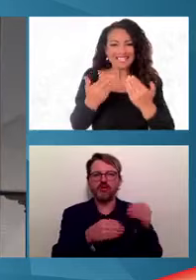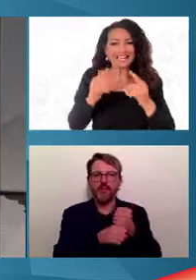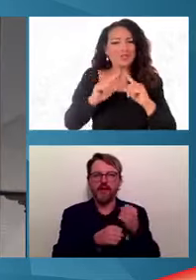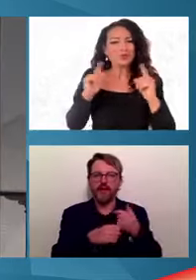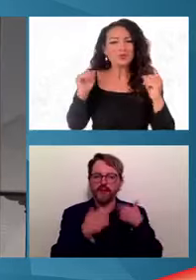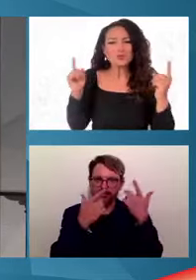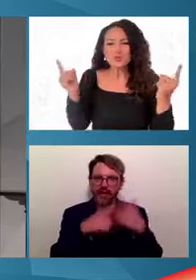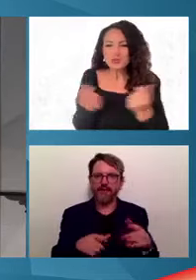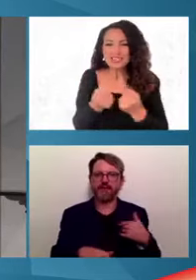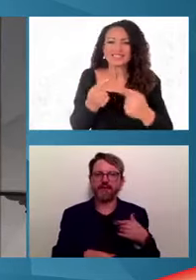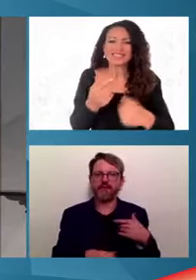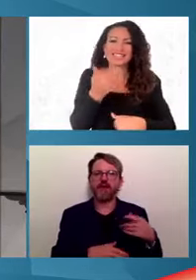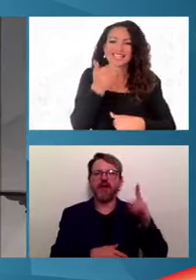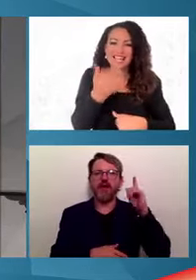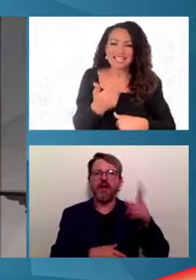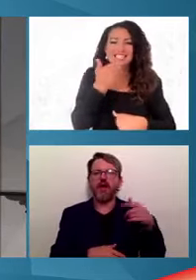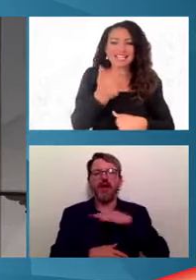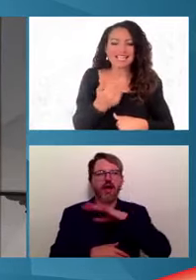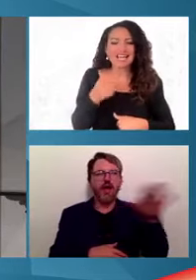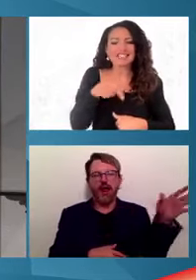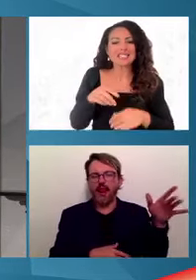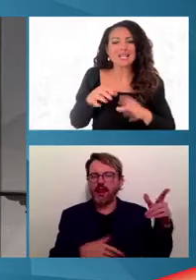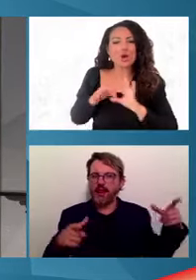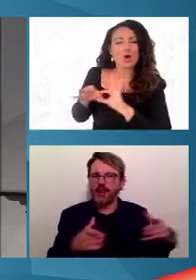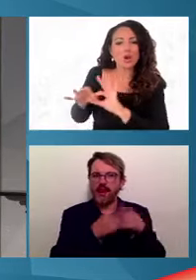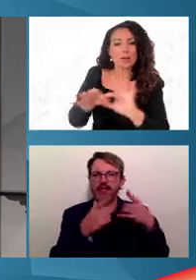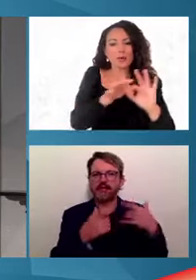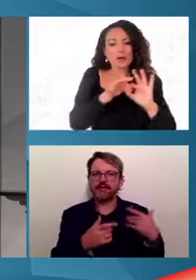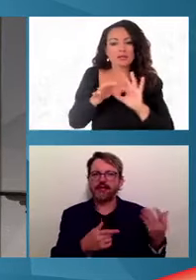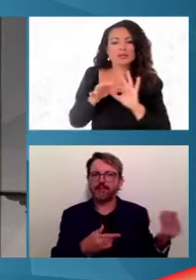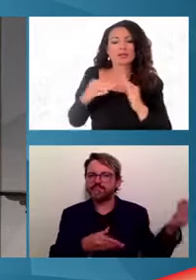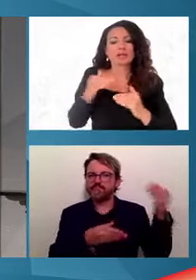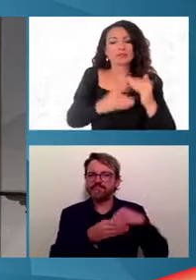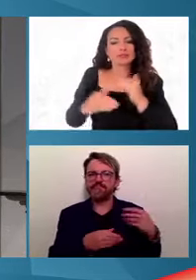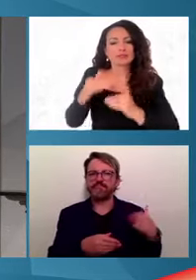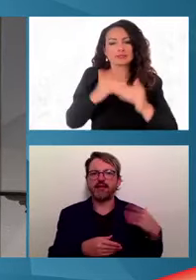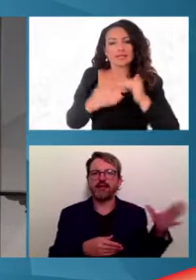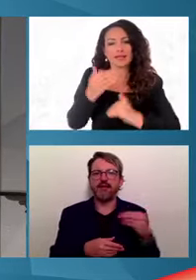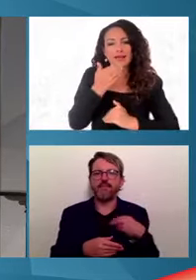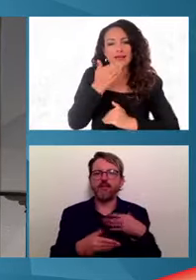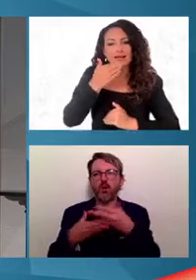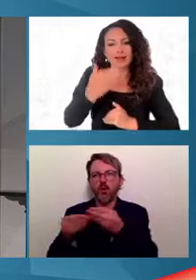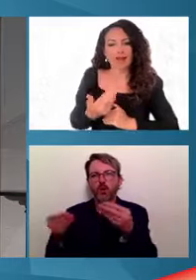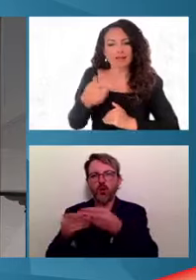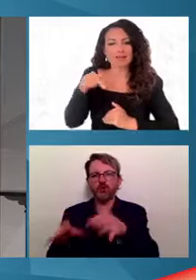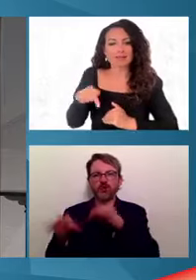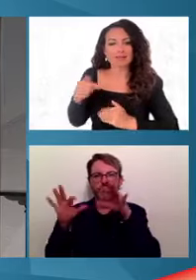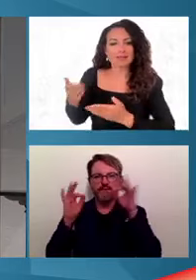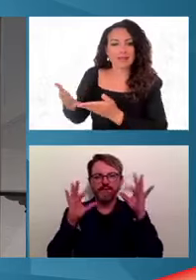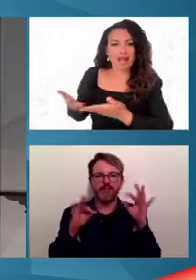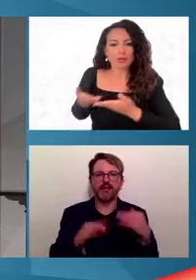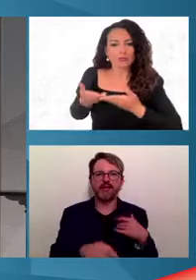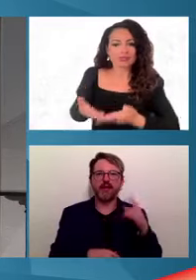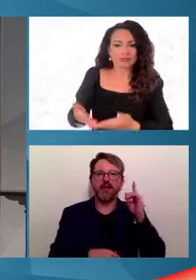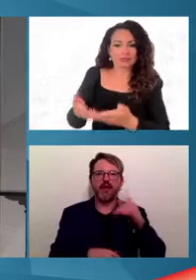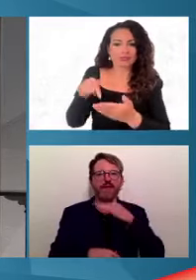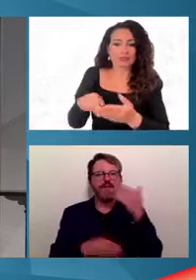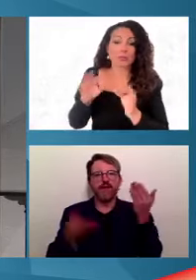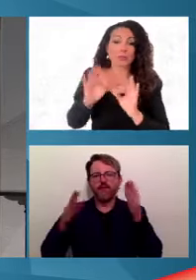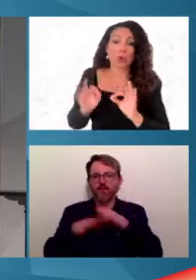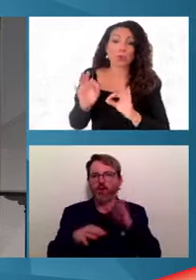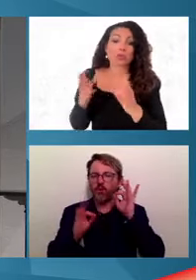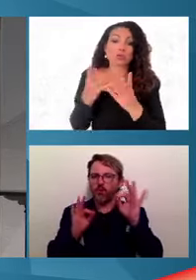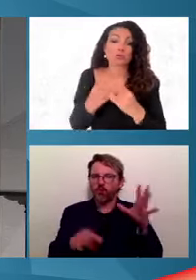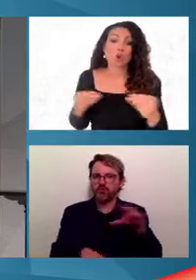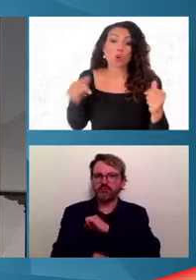durfte, die auch einen Beitrag dazu geleistet haben, dass wir versucht haben, Lösungen zu finden. In vielen Fällen, denke ich, ist es auch